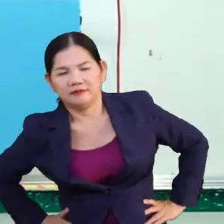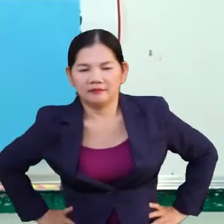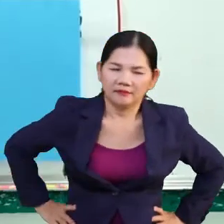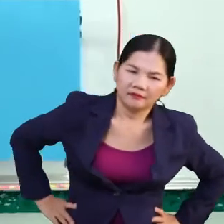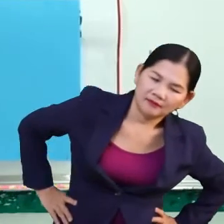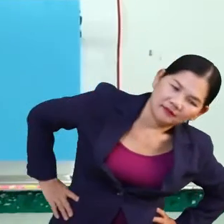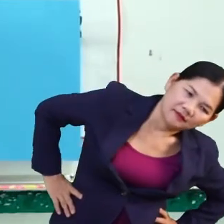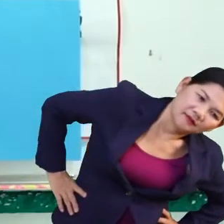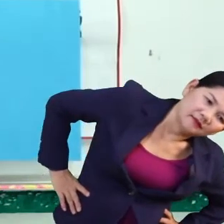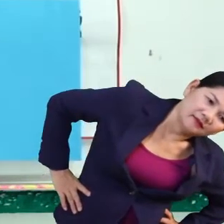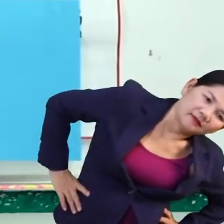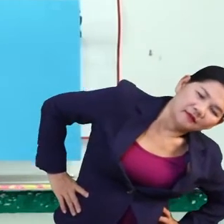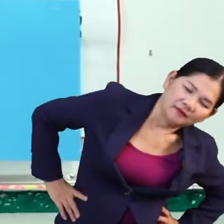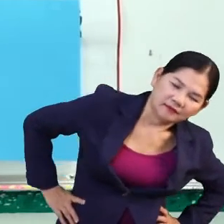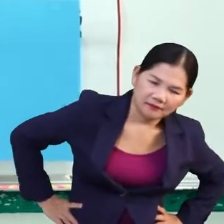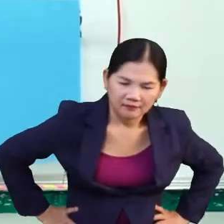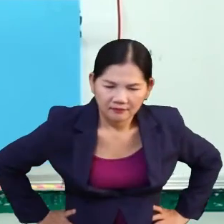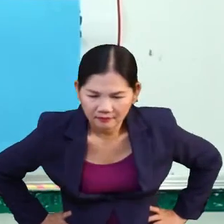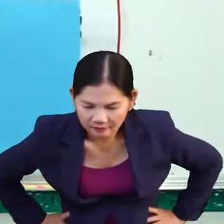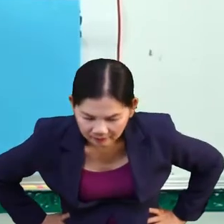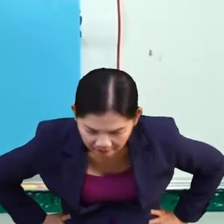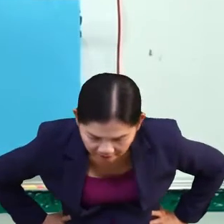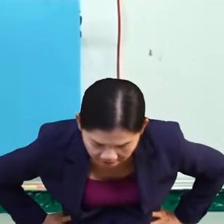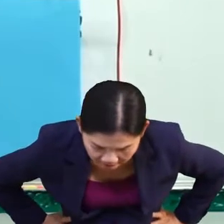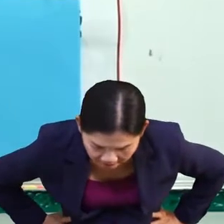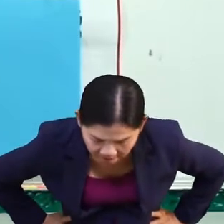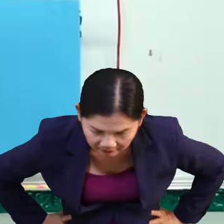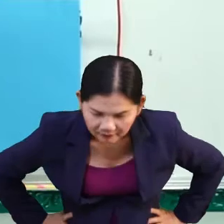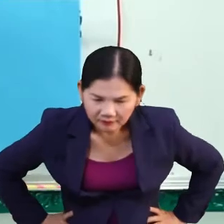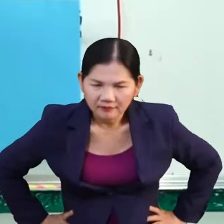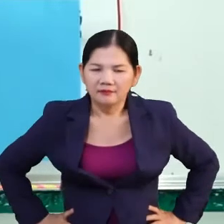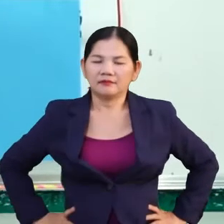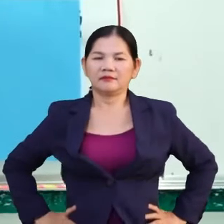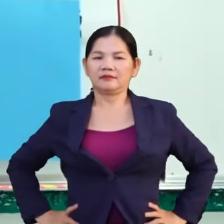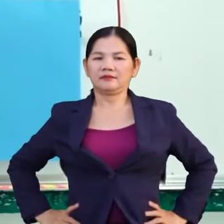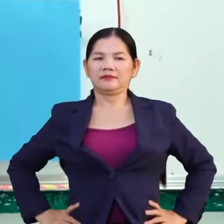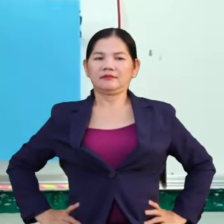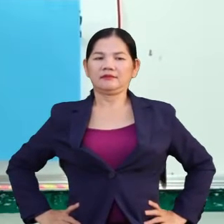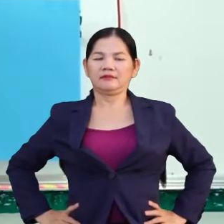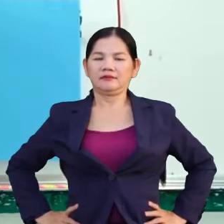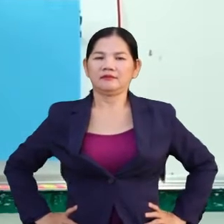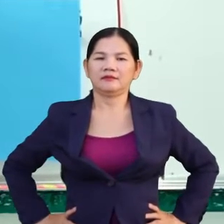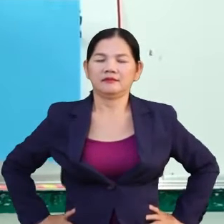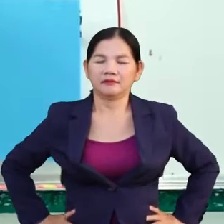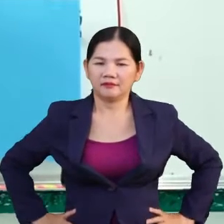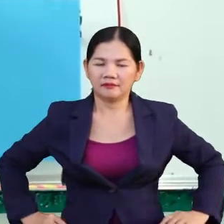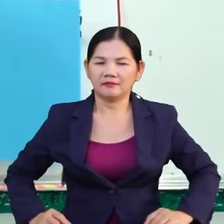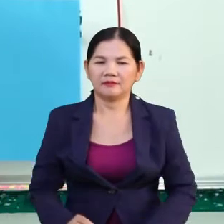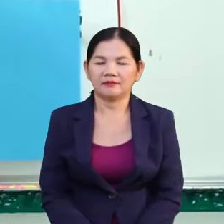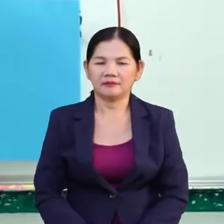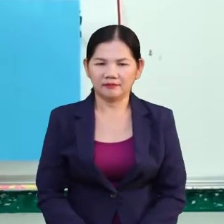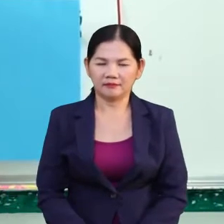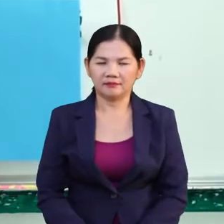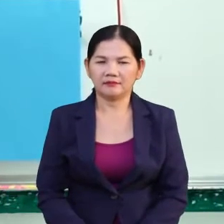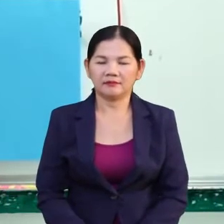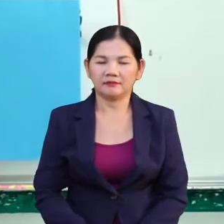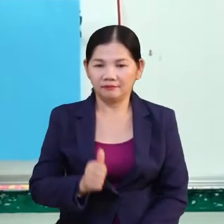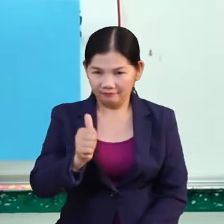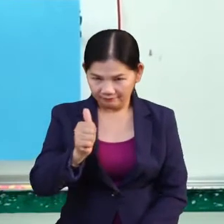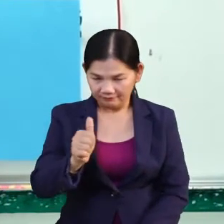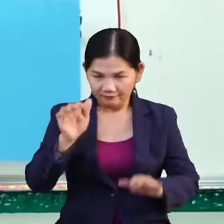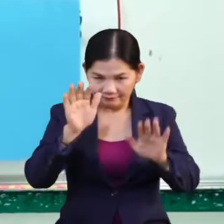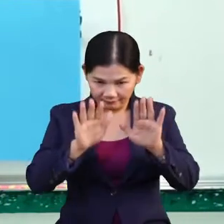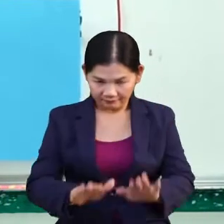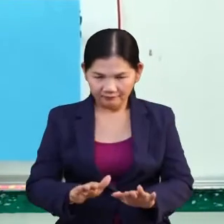ងទៅមុខទៅក្រោយចាយើងពត់ខ្លួនទៅមុខទៅក្រោយណាកូនណាចាល្អណាស់កូនអង្គុ